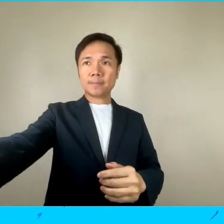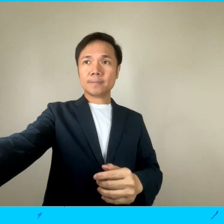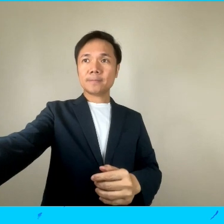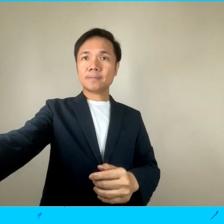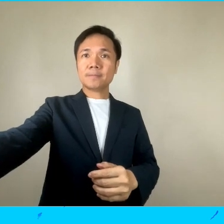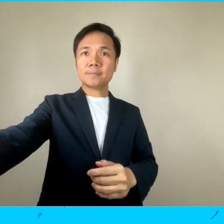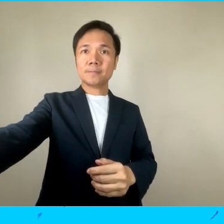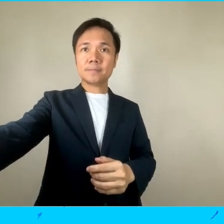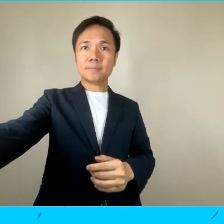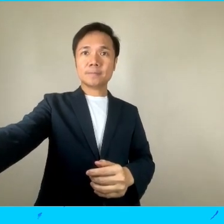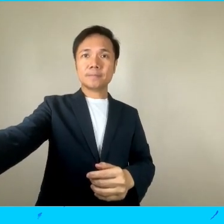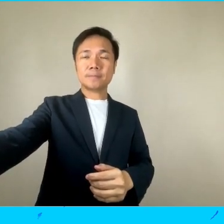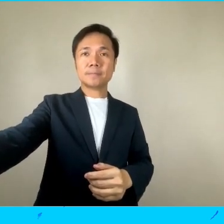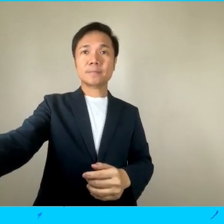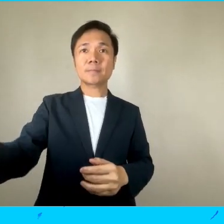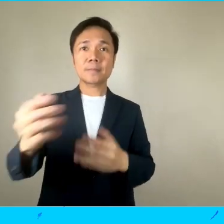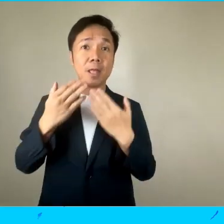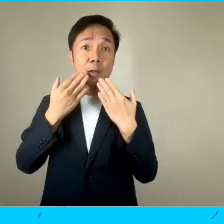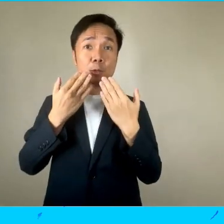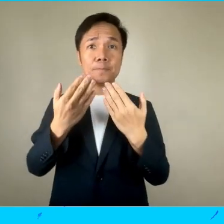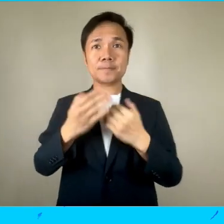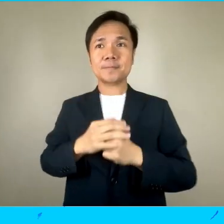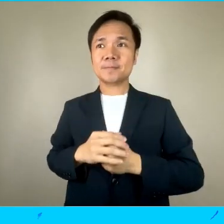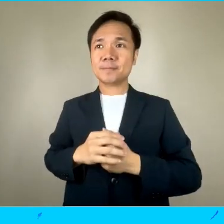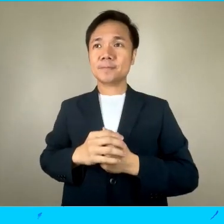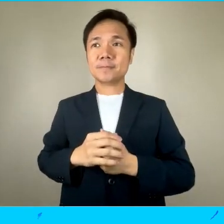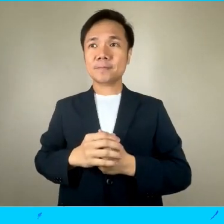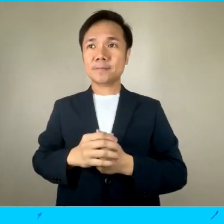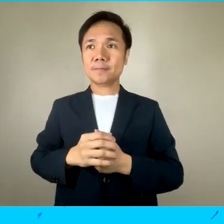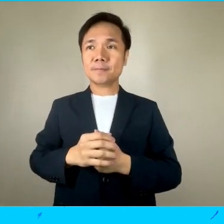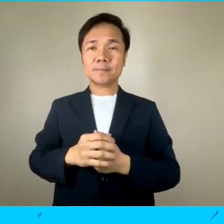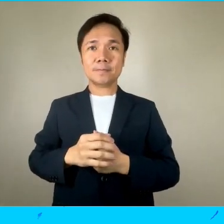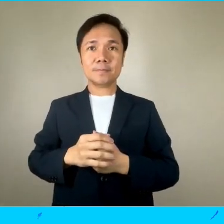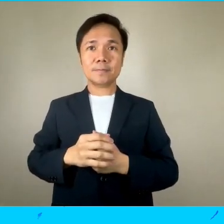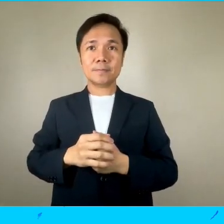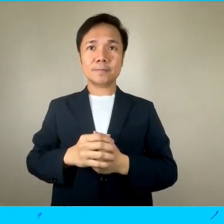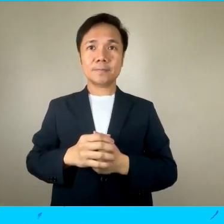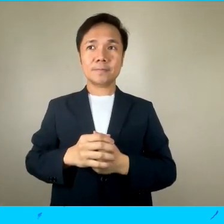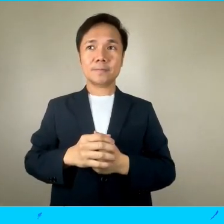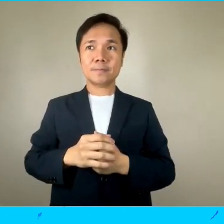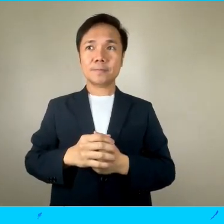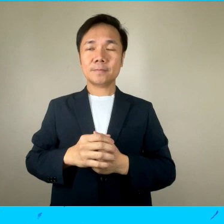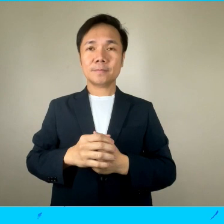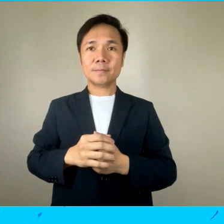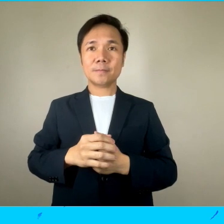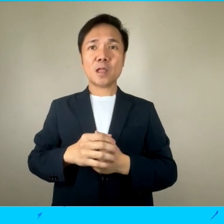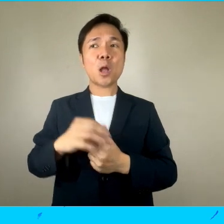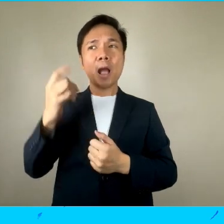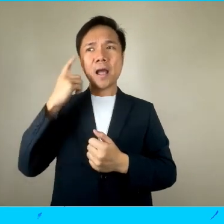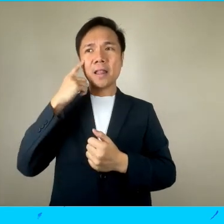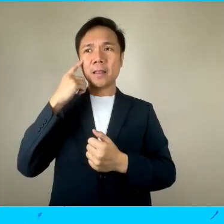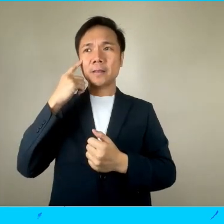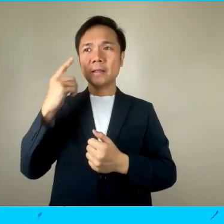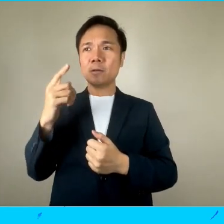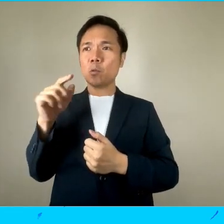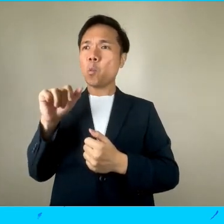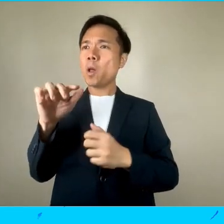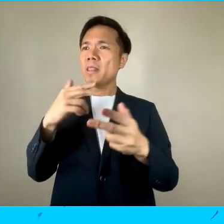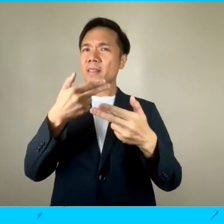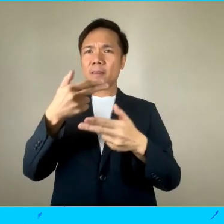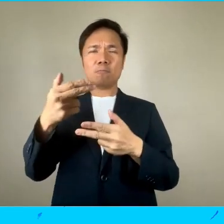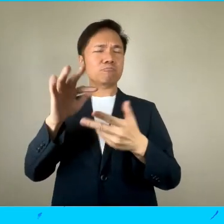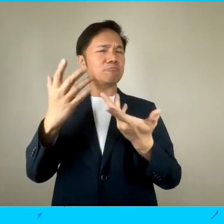la résilience? Merci. Merci. En fait, allons commencer